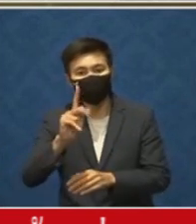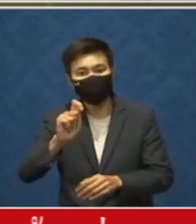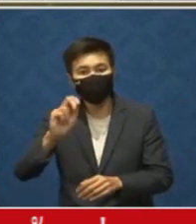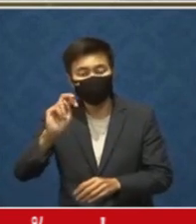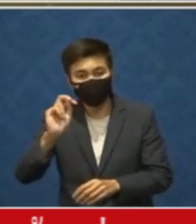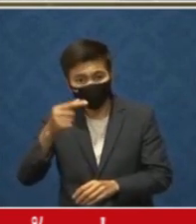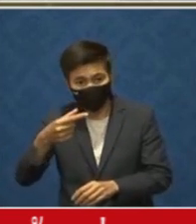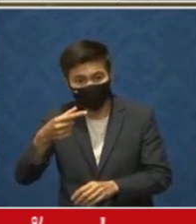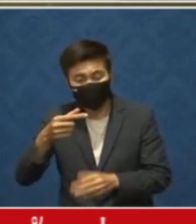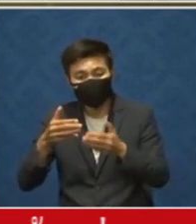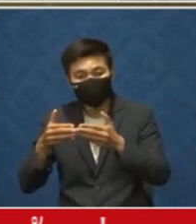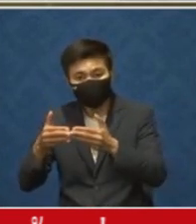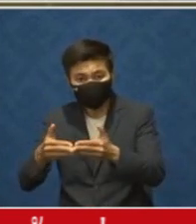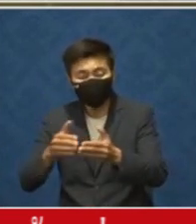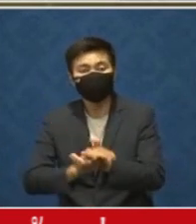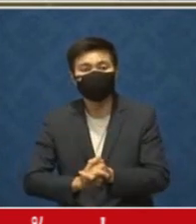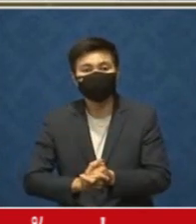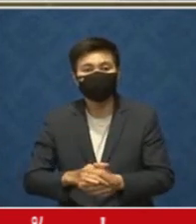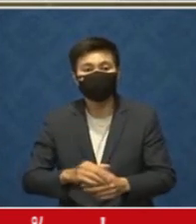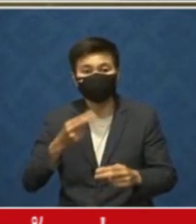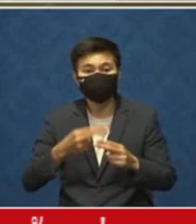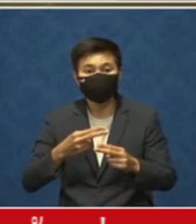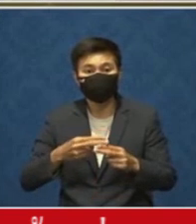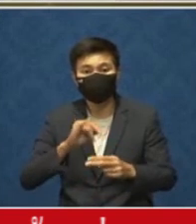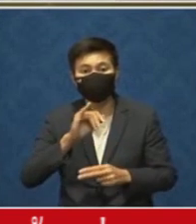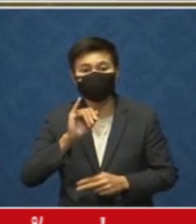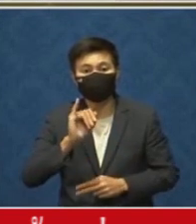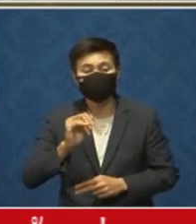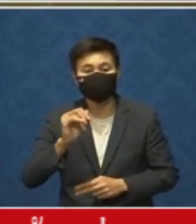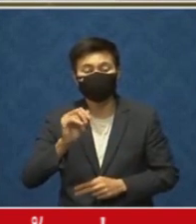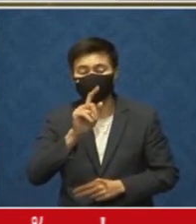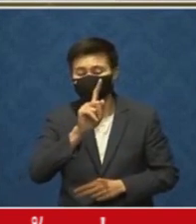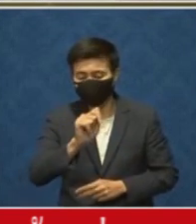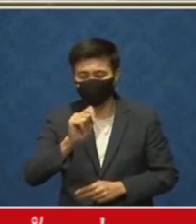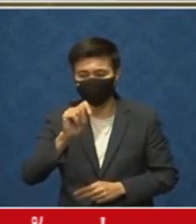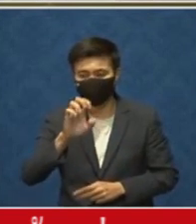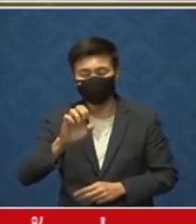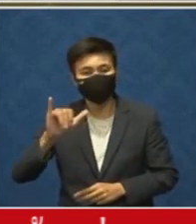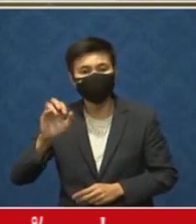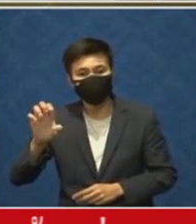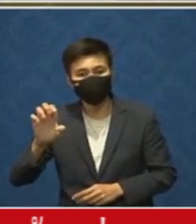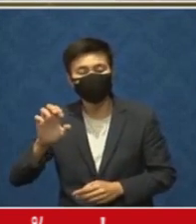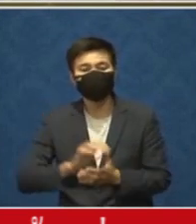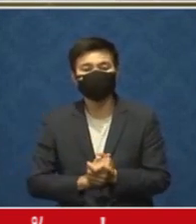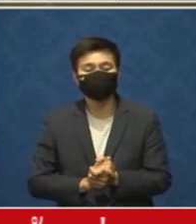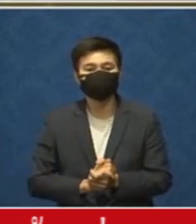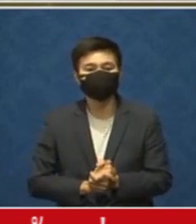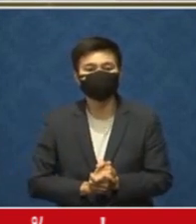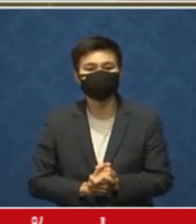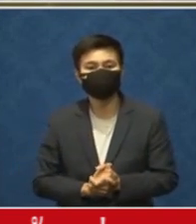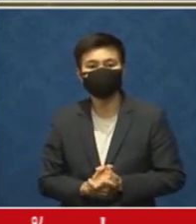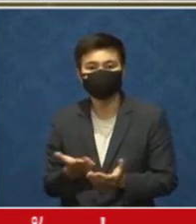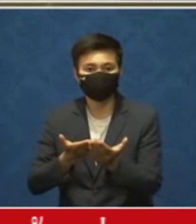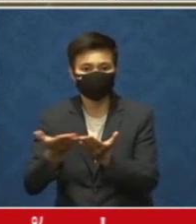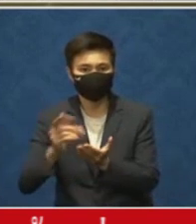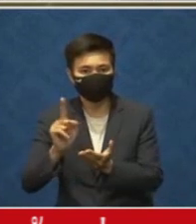มาณเรียกว่าไพเบรกดาวครับท่านประธานครับเวลาจัดซื้อจริงครับท่านประธานครับเป็นการซื้